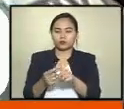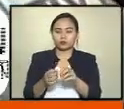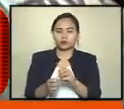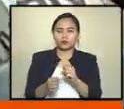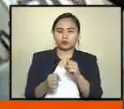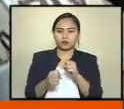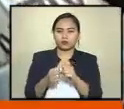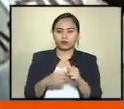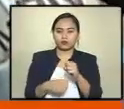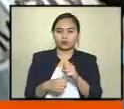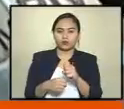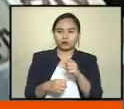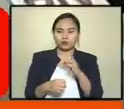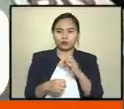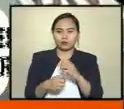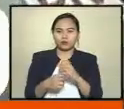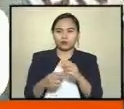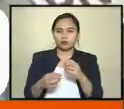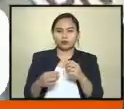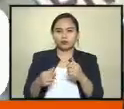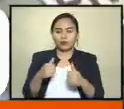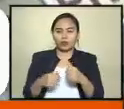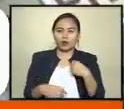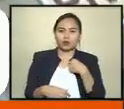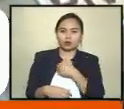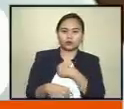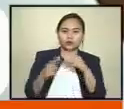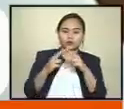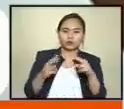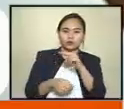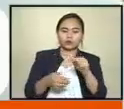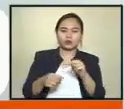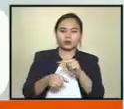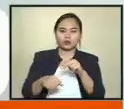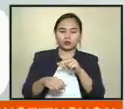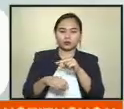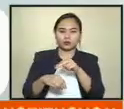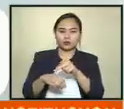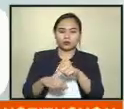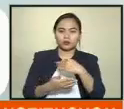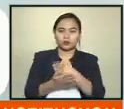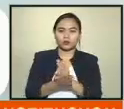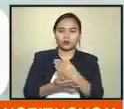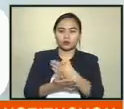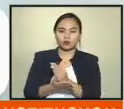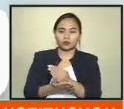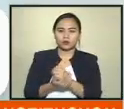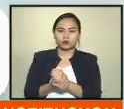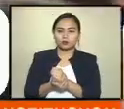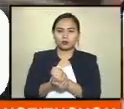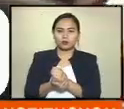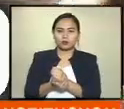So, nire-repaso talaga ng Kongreso, whether the Senate or the House, yung national budget. Well, taon-taon naman nag-insertion talagang House members, di